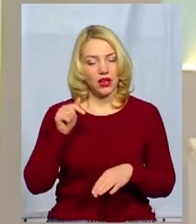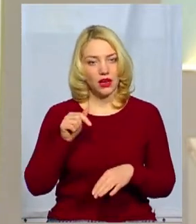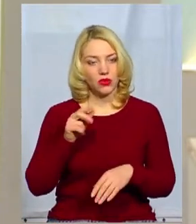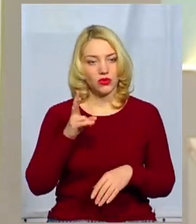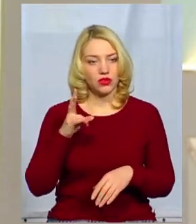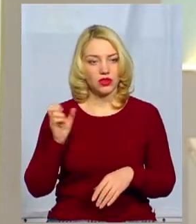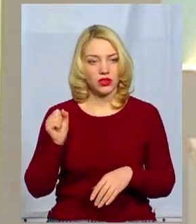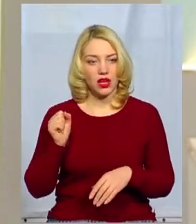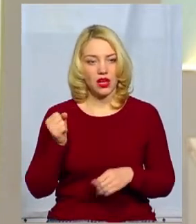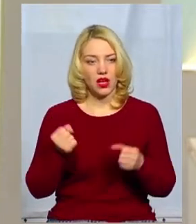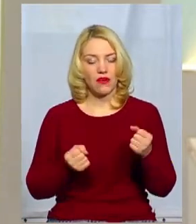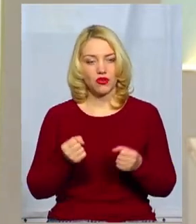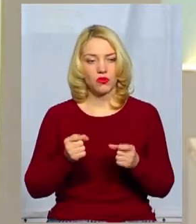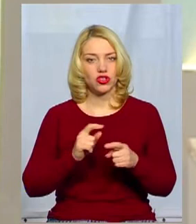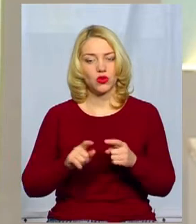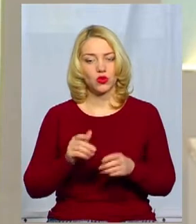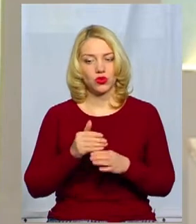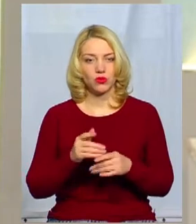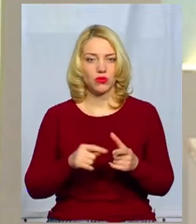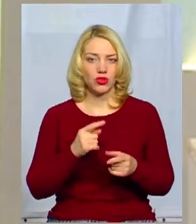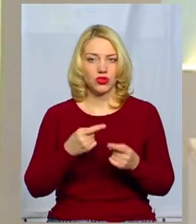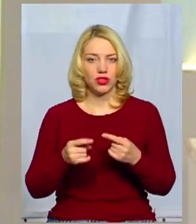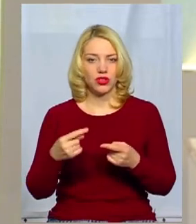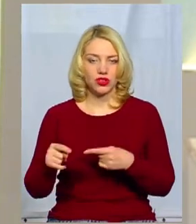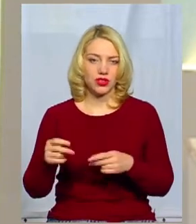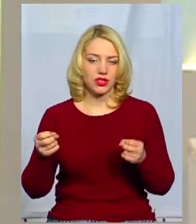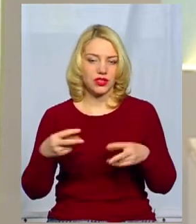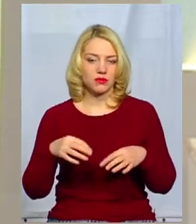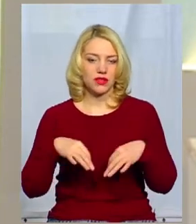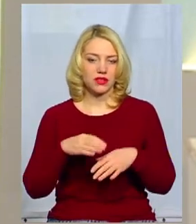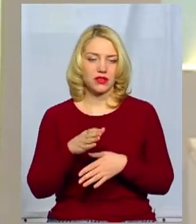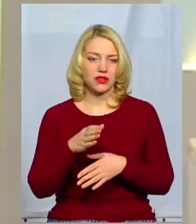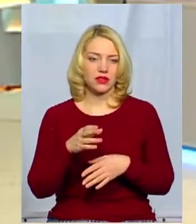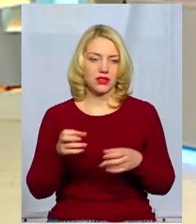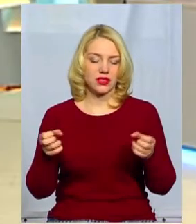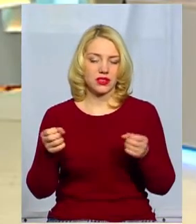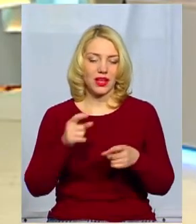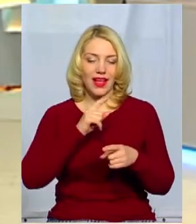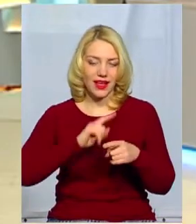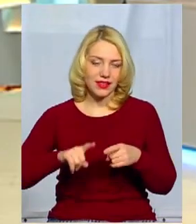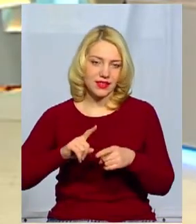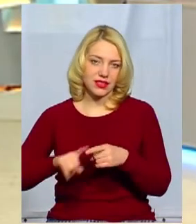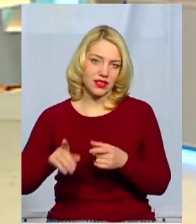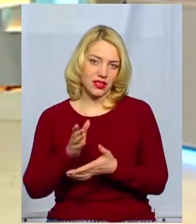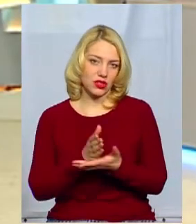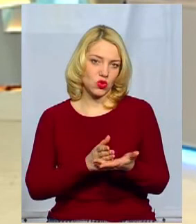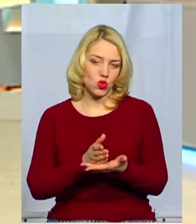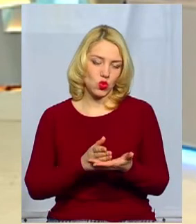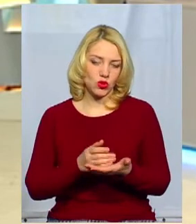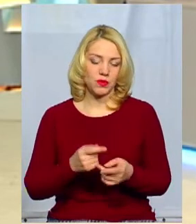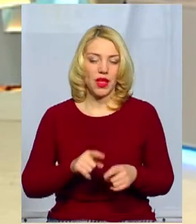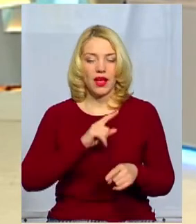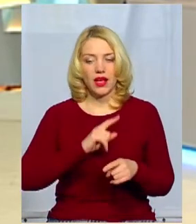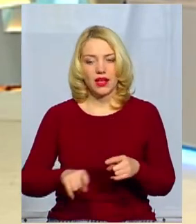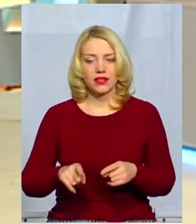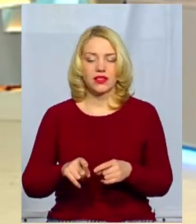реагують на автомобілі швидкої допомоги чи інших спецслужб, екстрених служб? Екстрених служб та